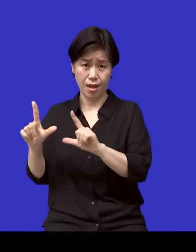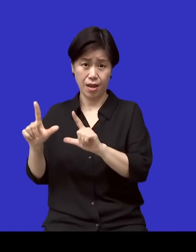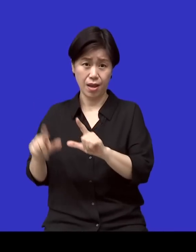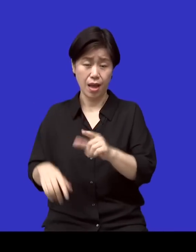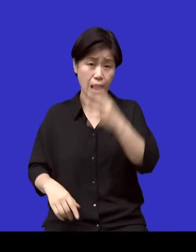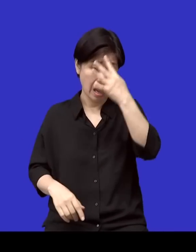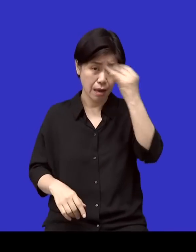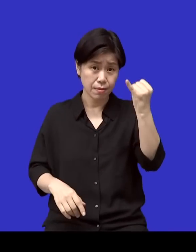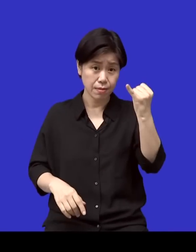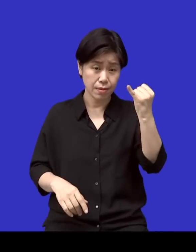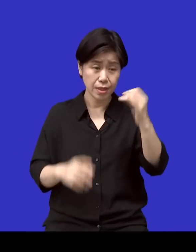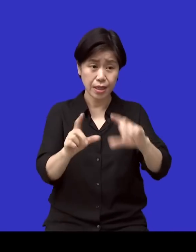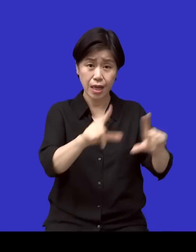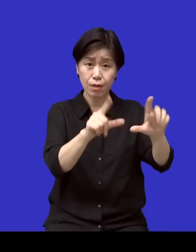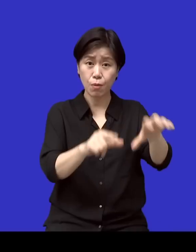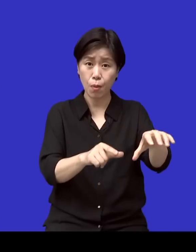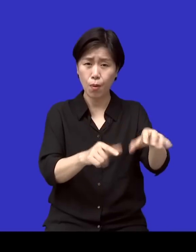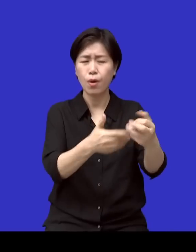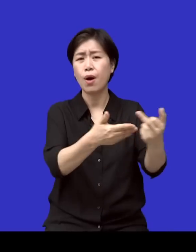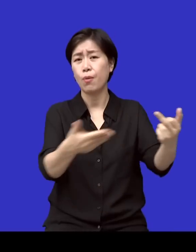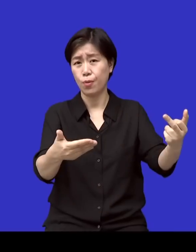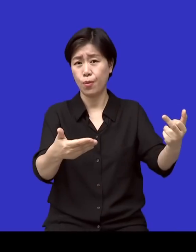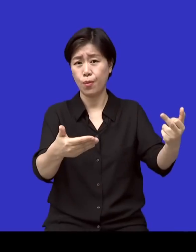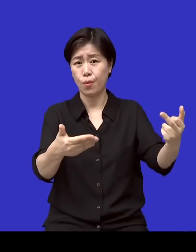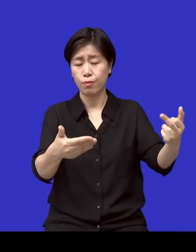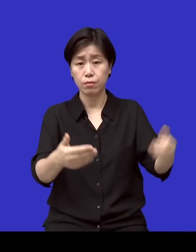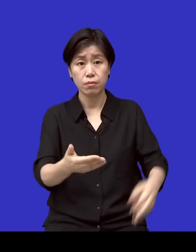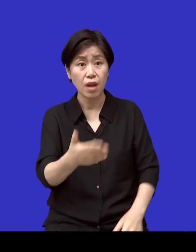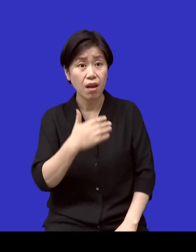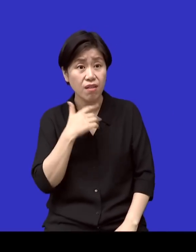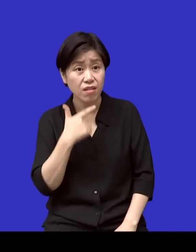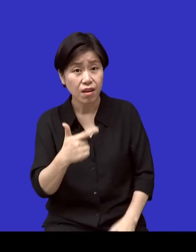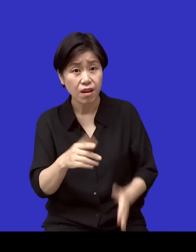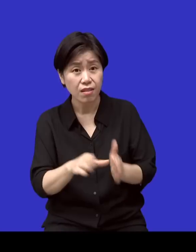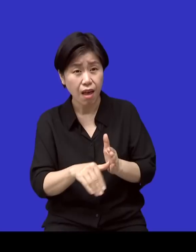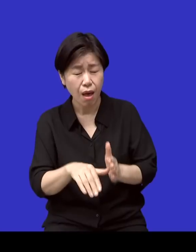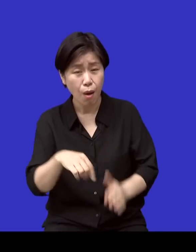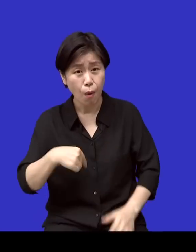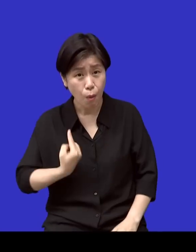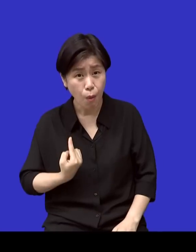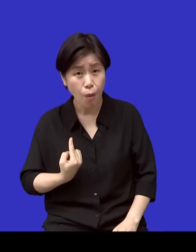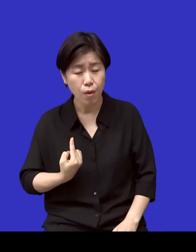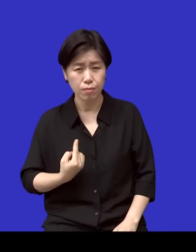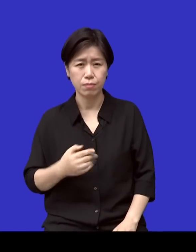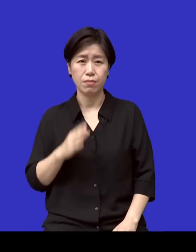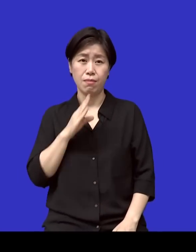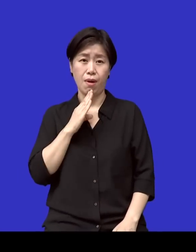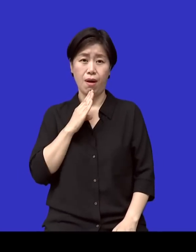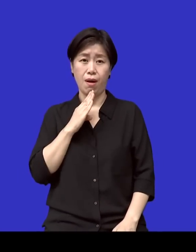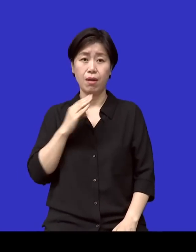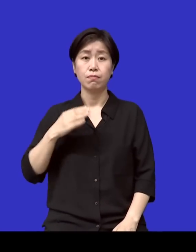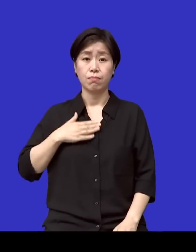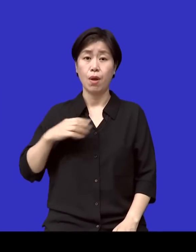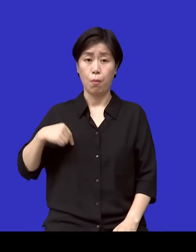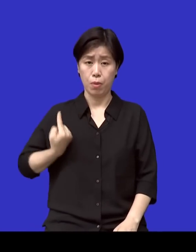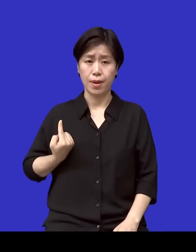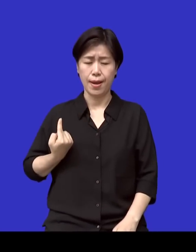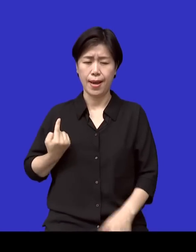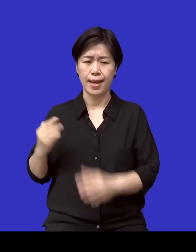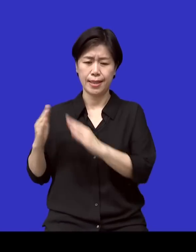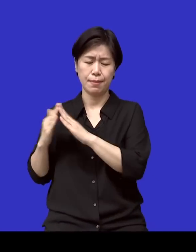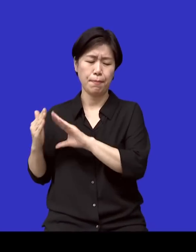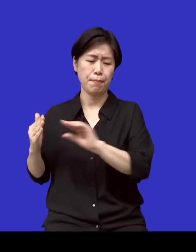강원도 사세요. 네. 네. 그래서 혼자 버스 정류장 가서 6살에? 네, 표를 끊고 네, 그렇게 기사